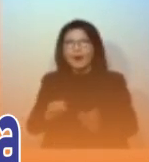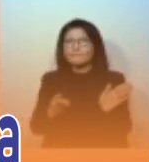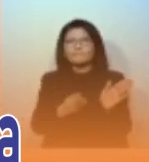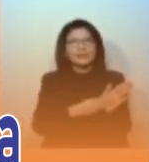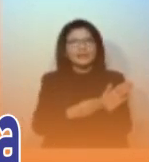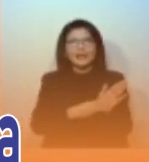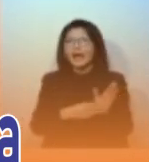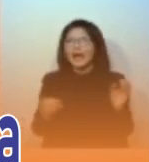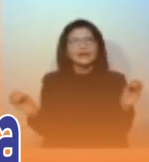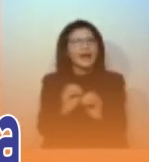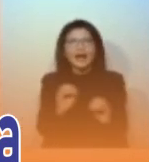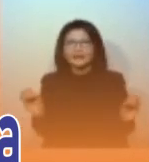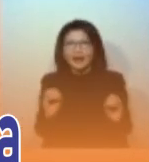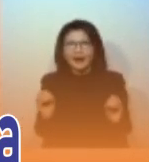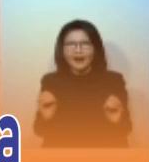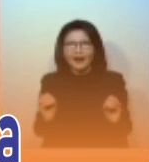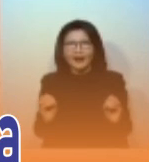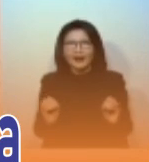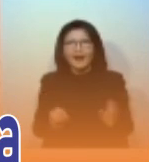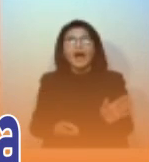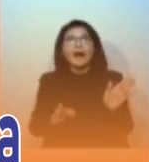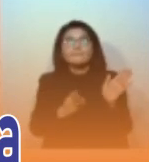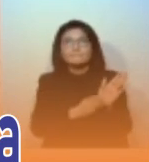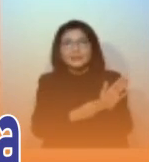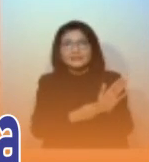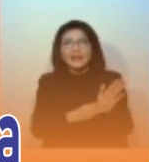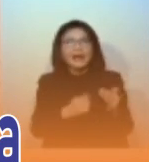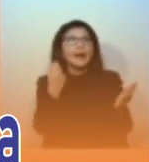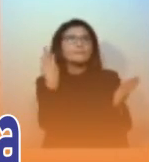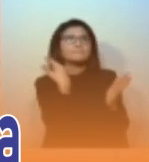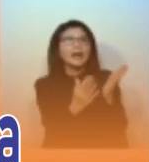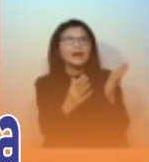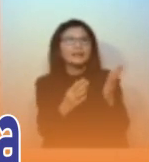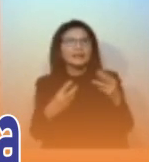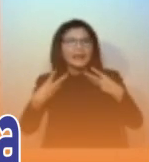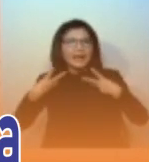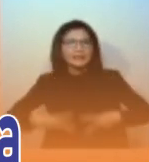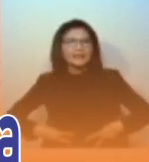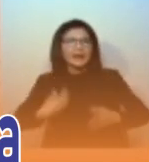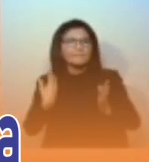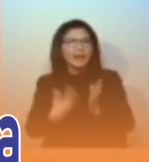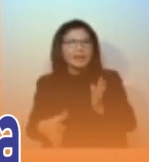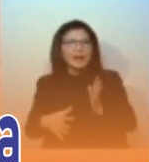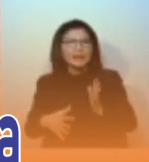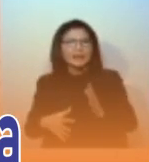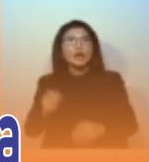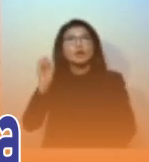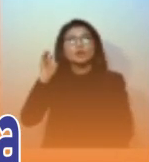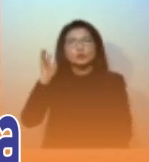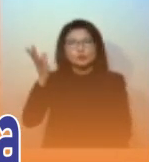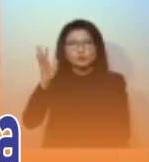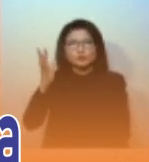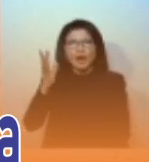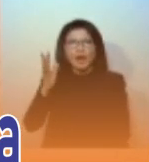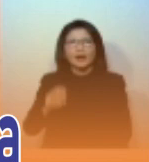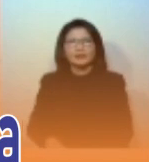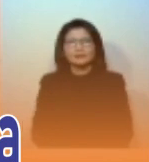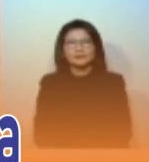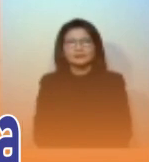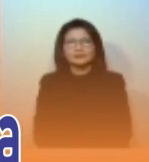masalah. Masalah yang dianggap pelanggaran etika sudah